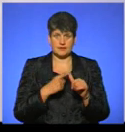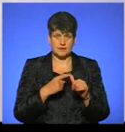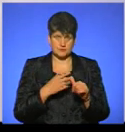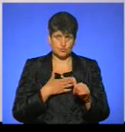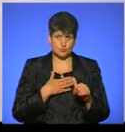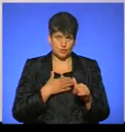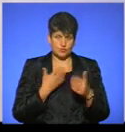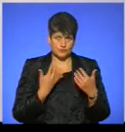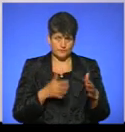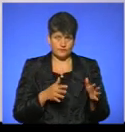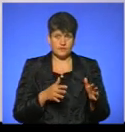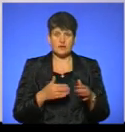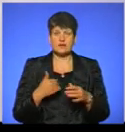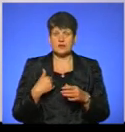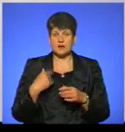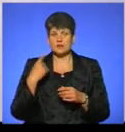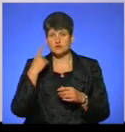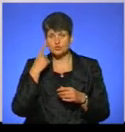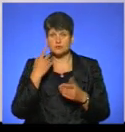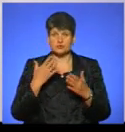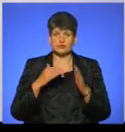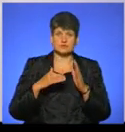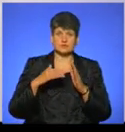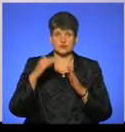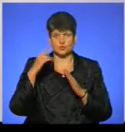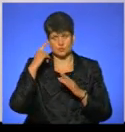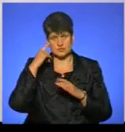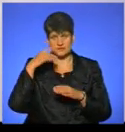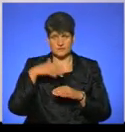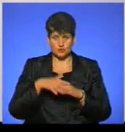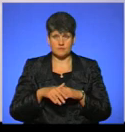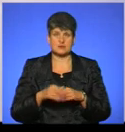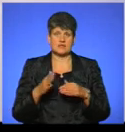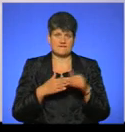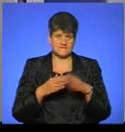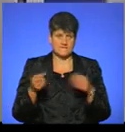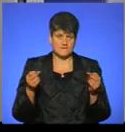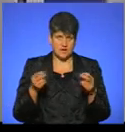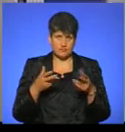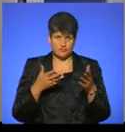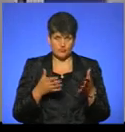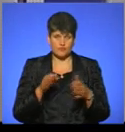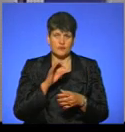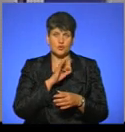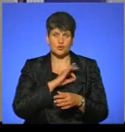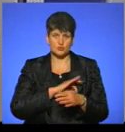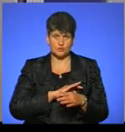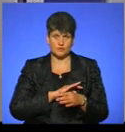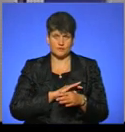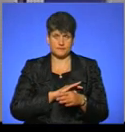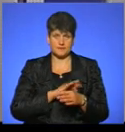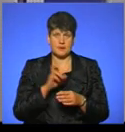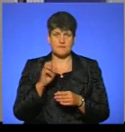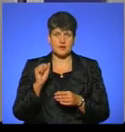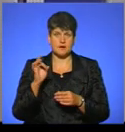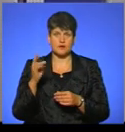мною. Я думаю, якби з високою свідомістю і фаховістю використовувати барду,